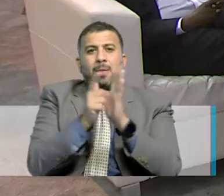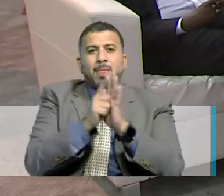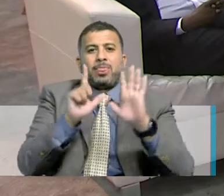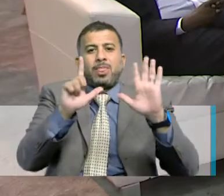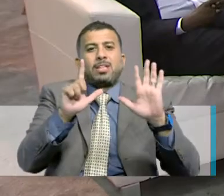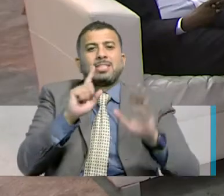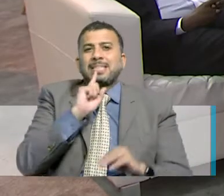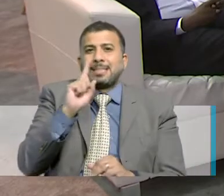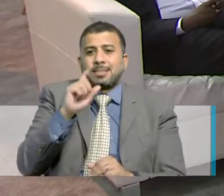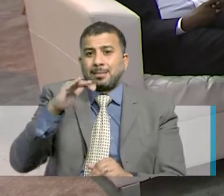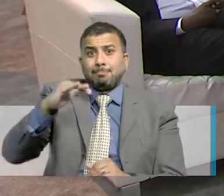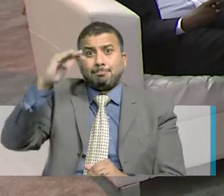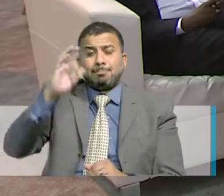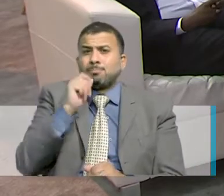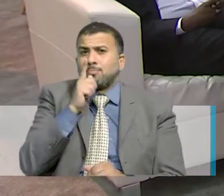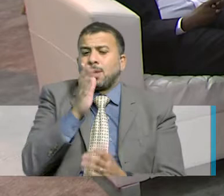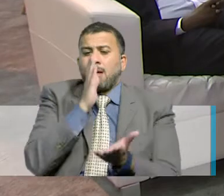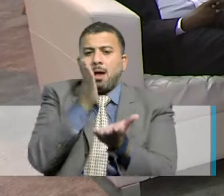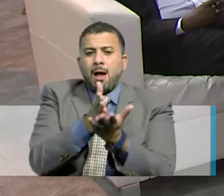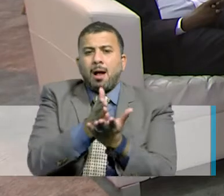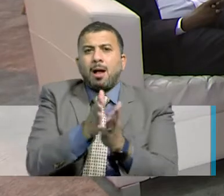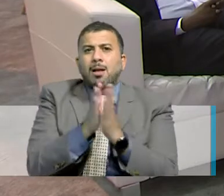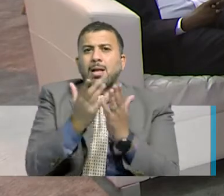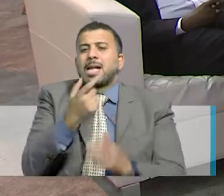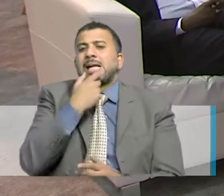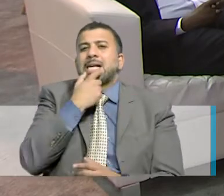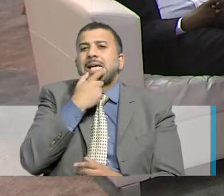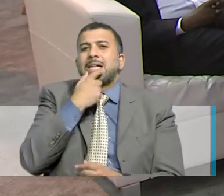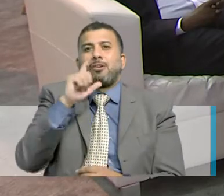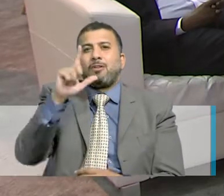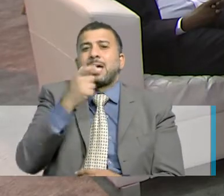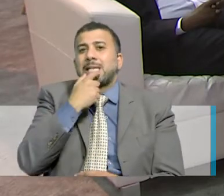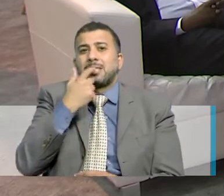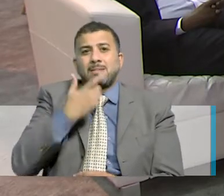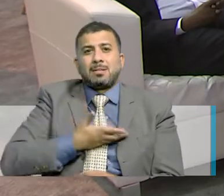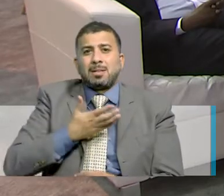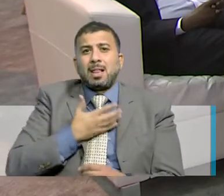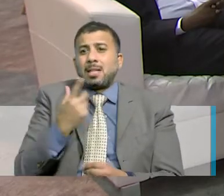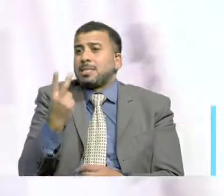13 إلى 17 سنة، وكذلك جائزة حقل كتاب الطفل باللغة الإنجليزية للأعمار من